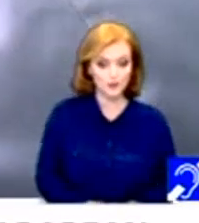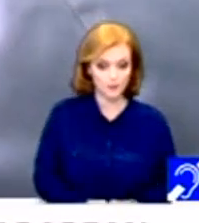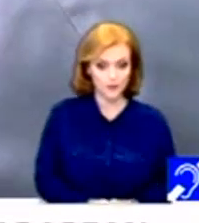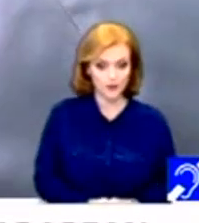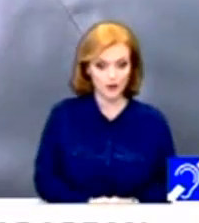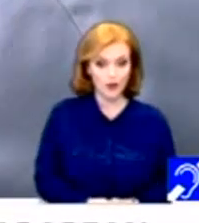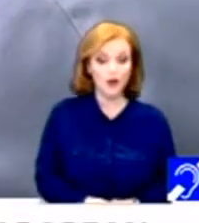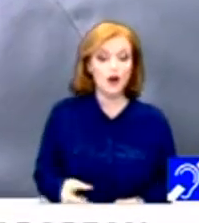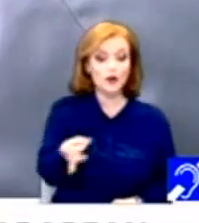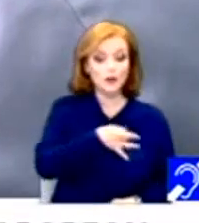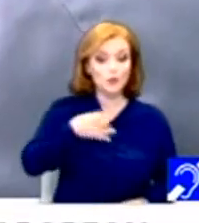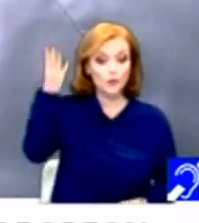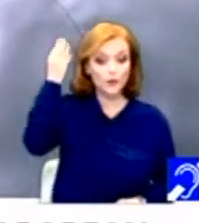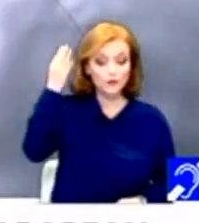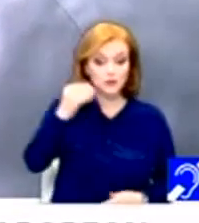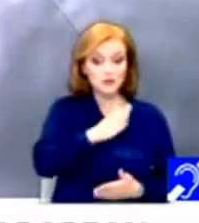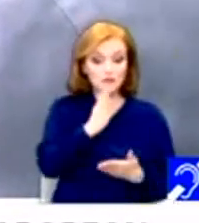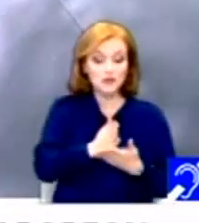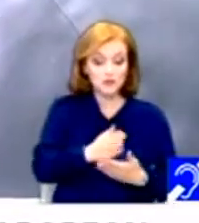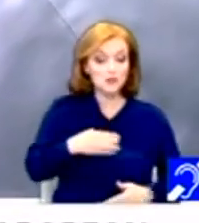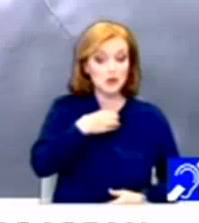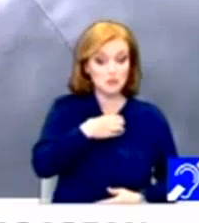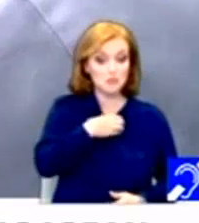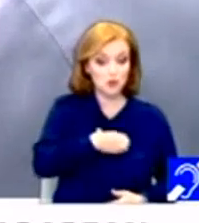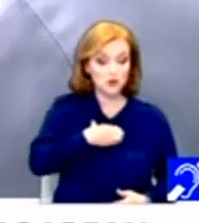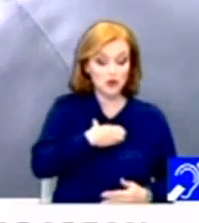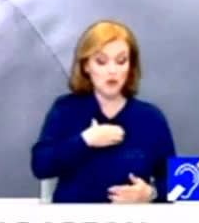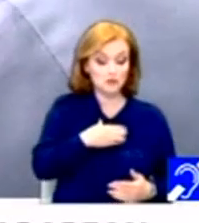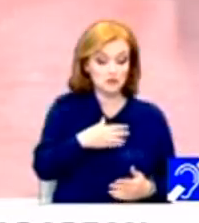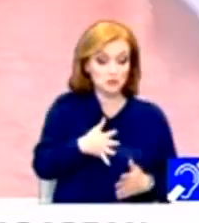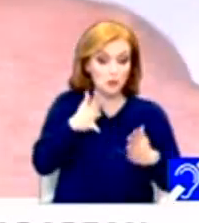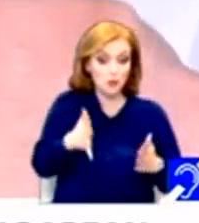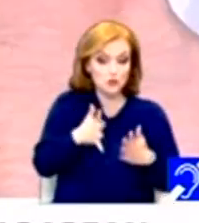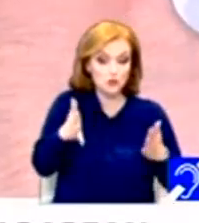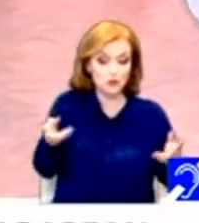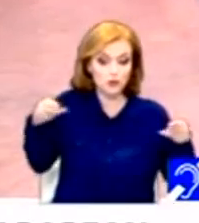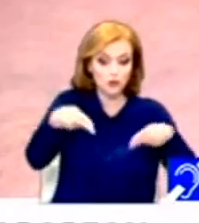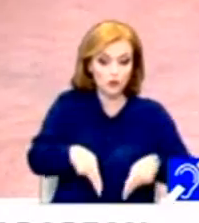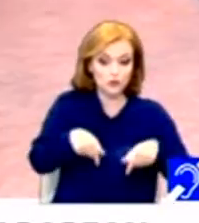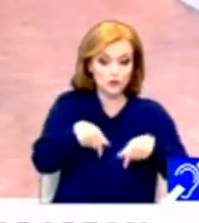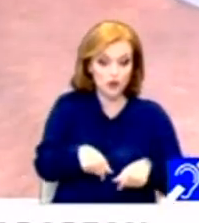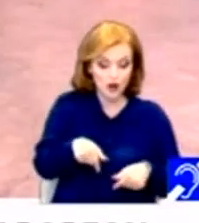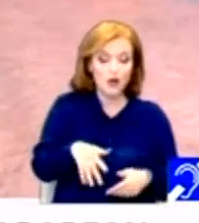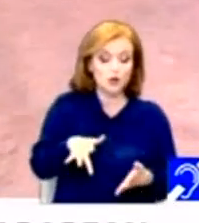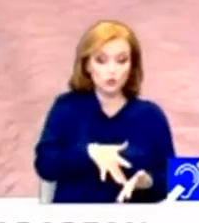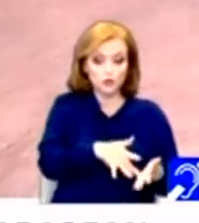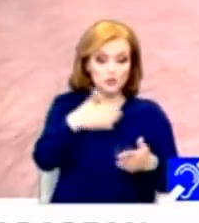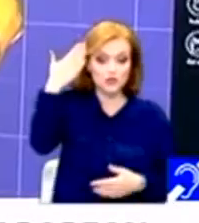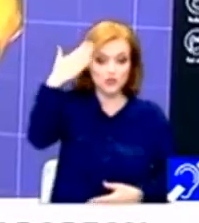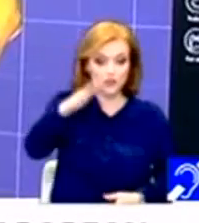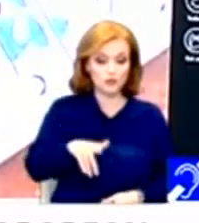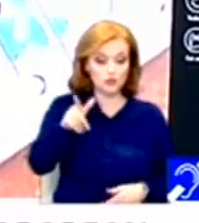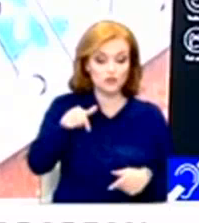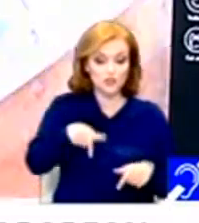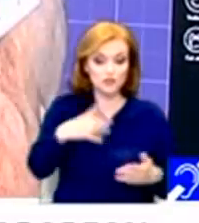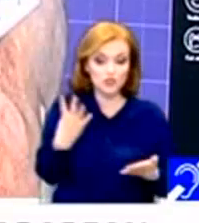Încet, dar sigur, Republica Moldova devine o importantă destinație pentru turismul stomatologic. La asta contribuie prețurile de 4